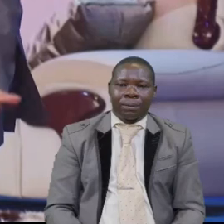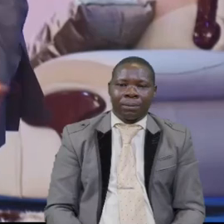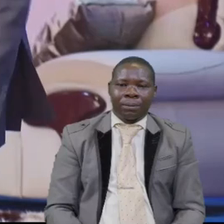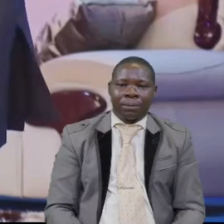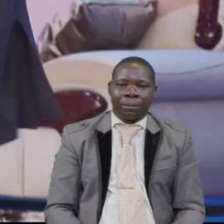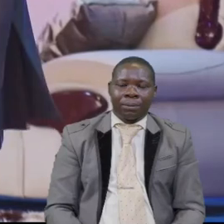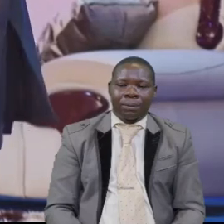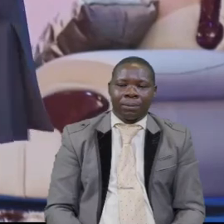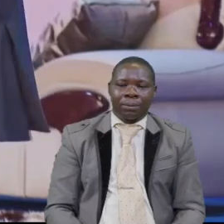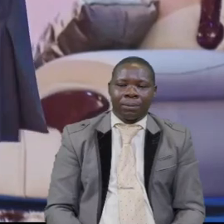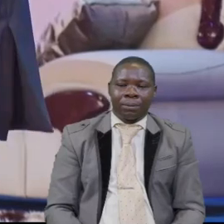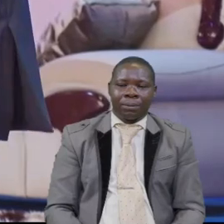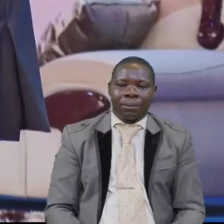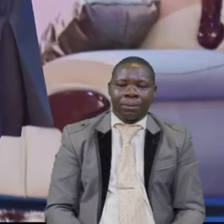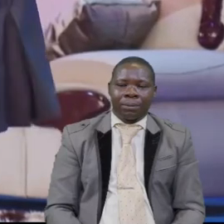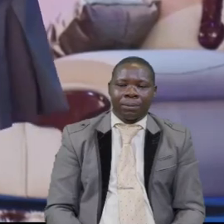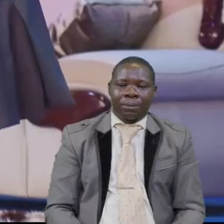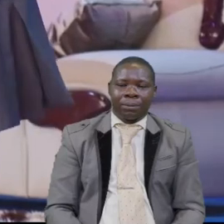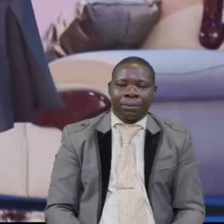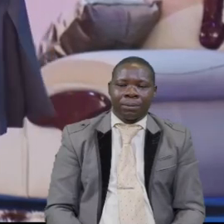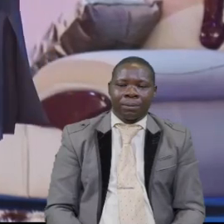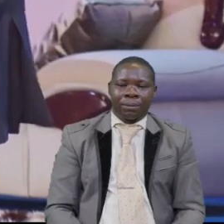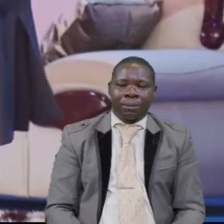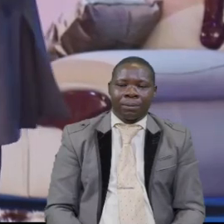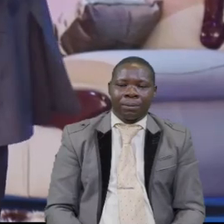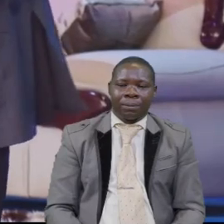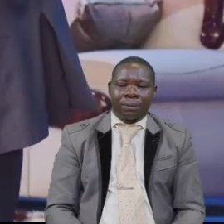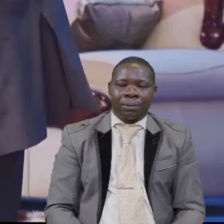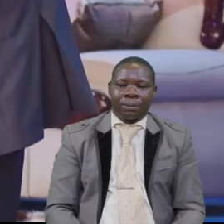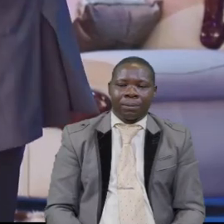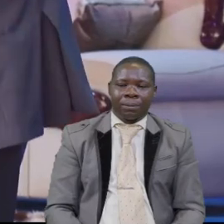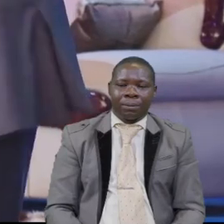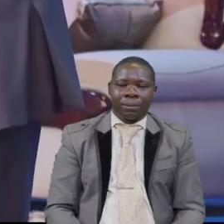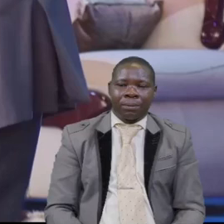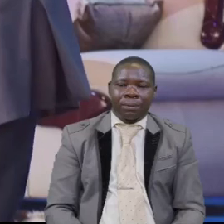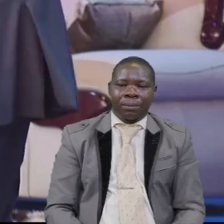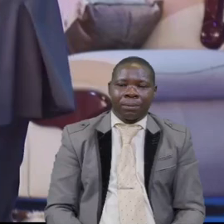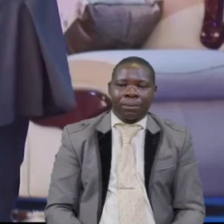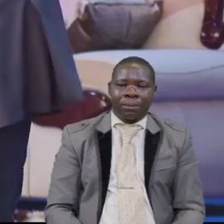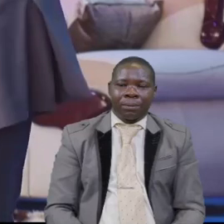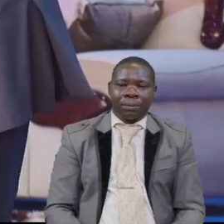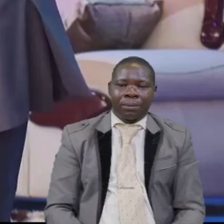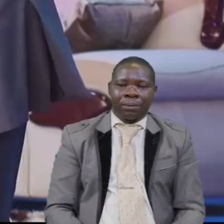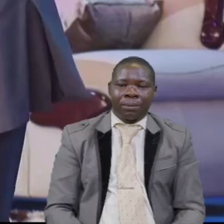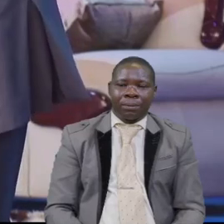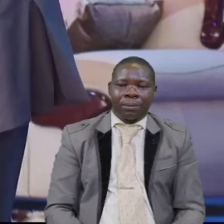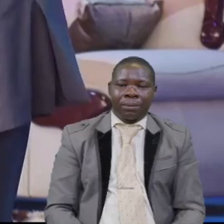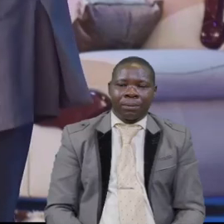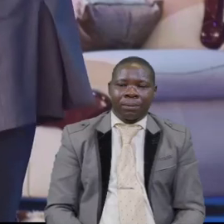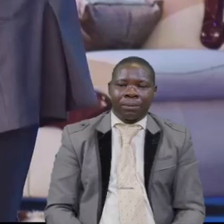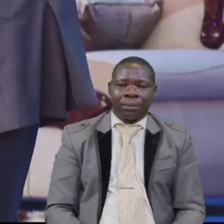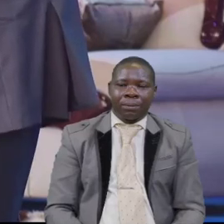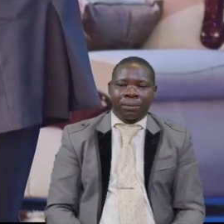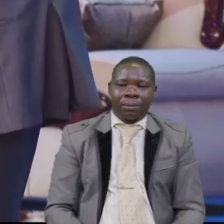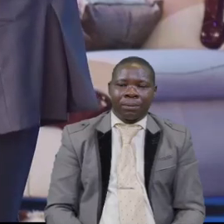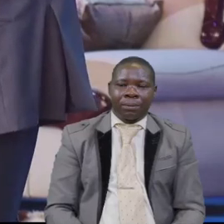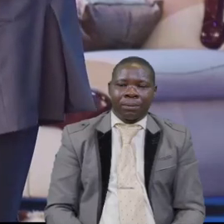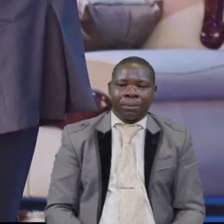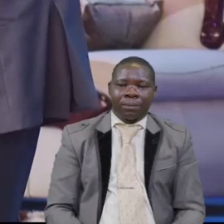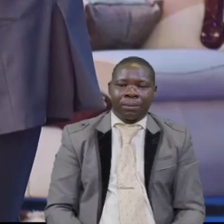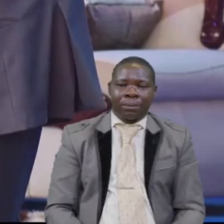là ceux qui ne connaissent pas le qui connaissent le dieu seront forts et feront des exploits 11èmement se